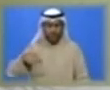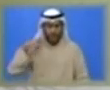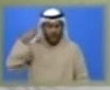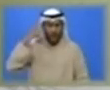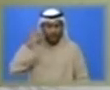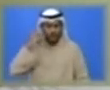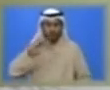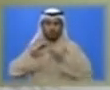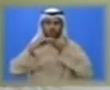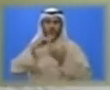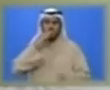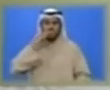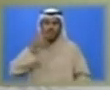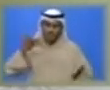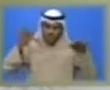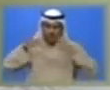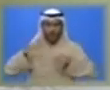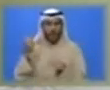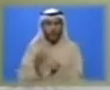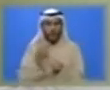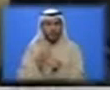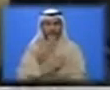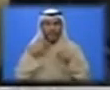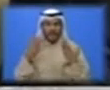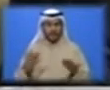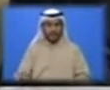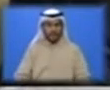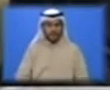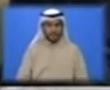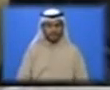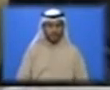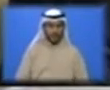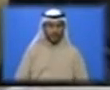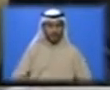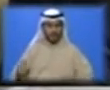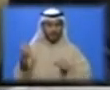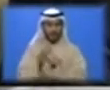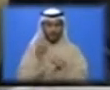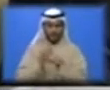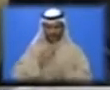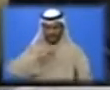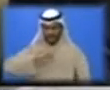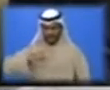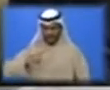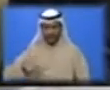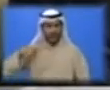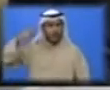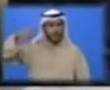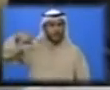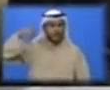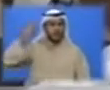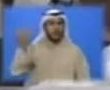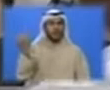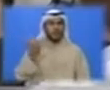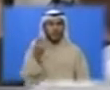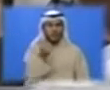أكو لجان نسائية في جميع الجمعيات الخيرية. العمل الخيري بكل أنواعه ليس مقتصرا على